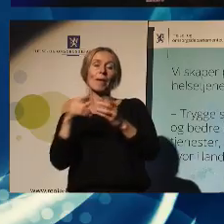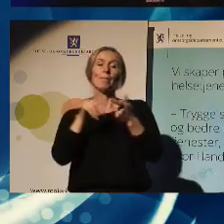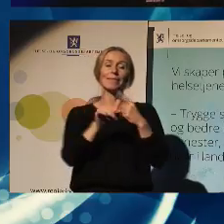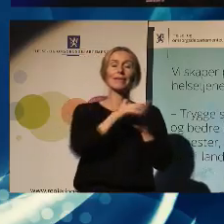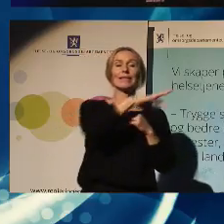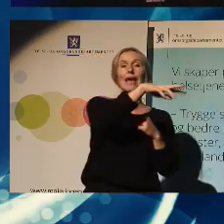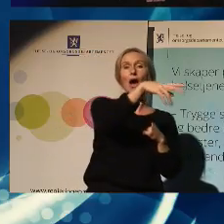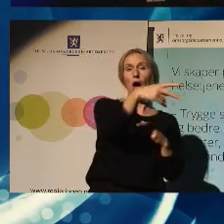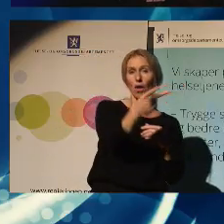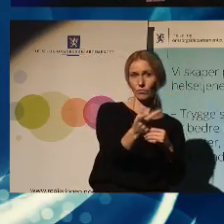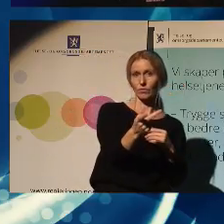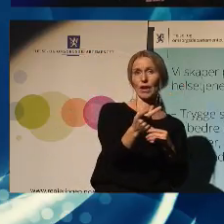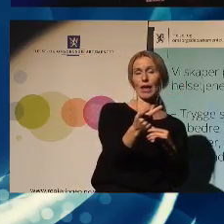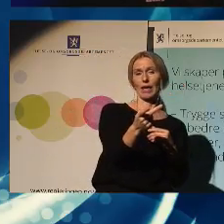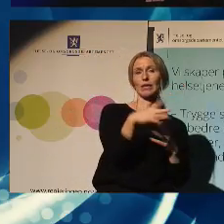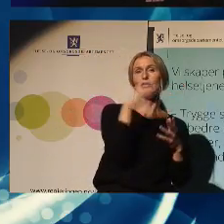andre